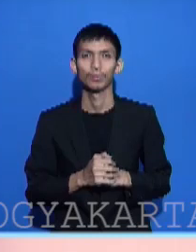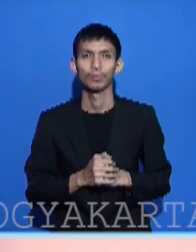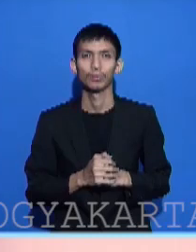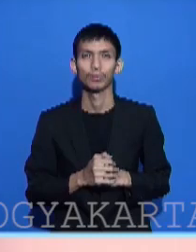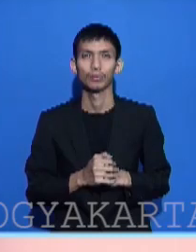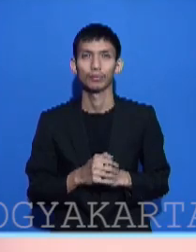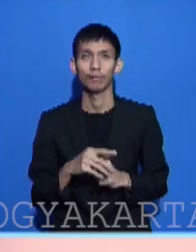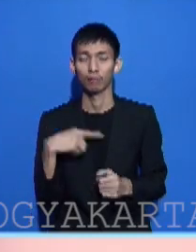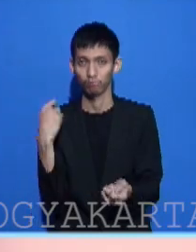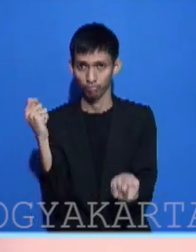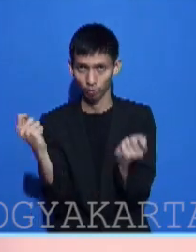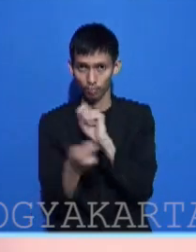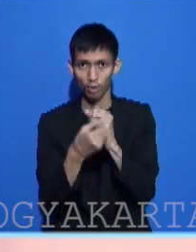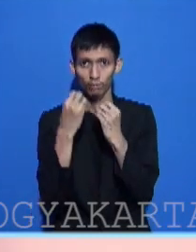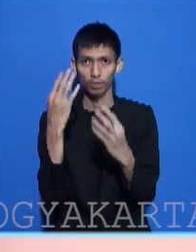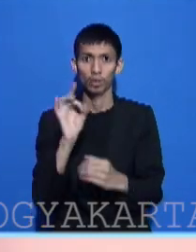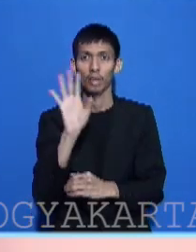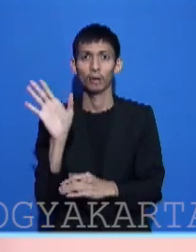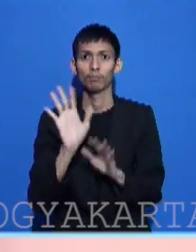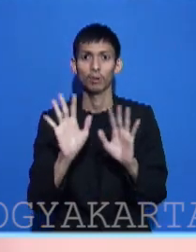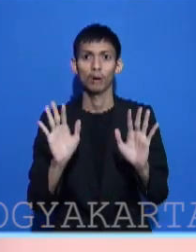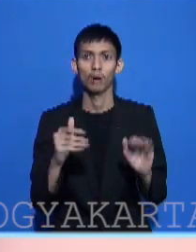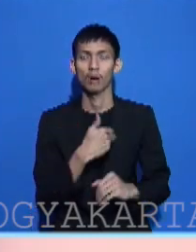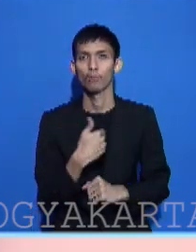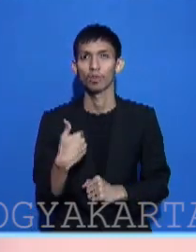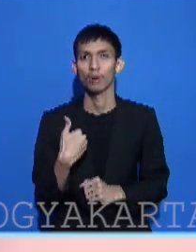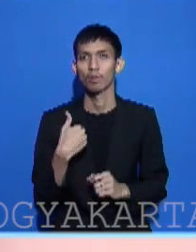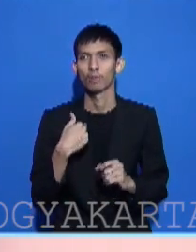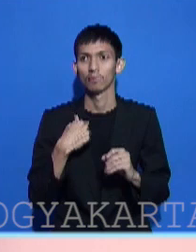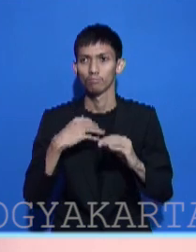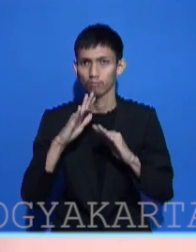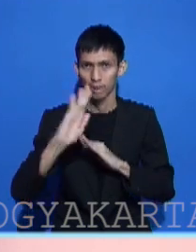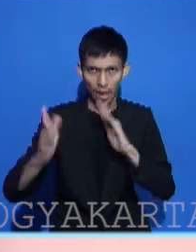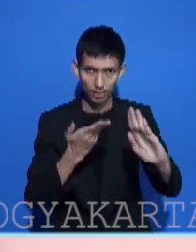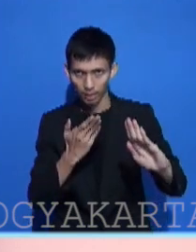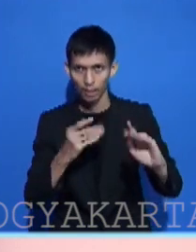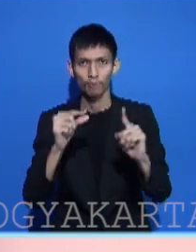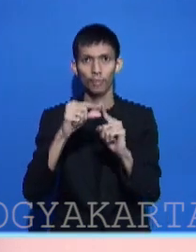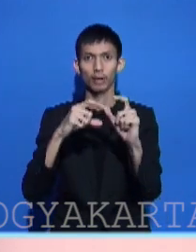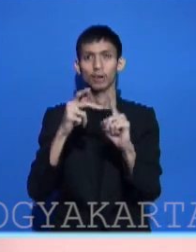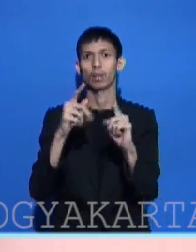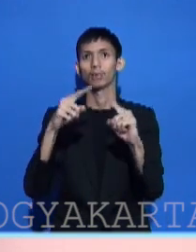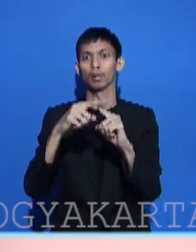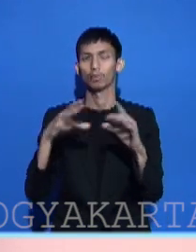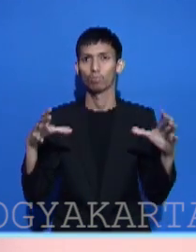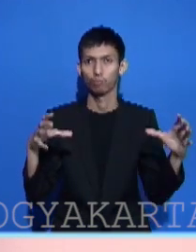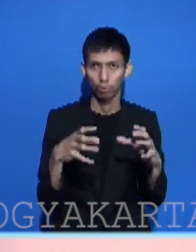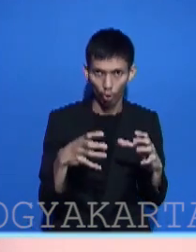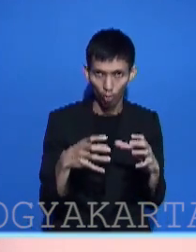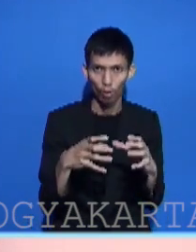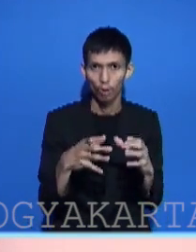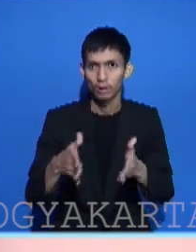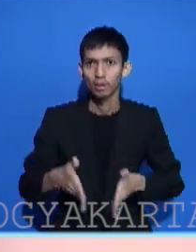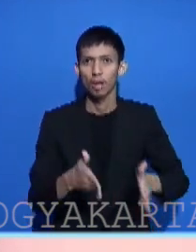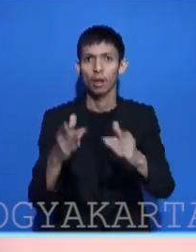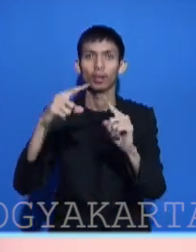Kita beralih ke informasi lain. Ratusan anggota perguruan silat PSHT yang dikepung massa di Pendopo Taman Siswa Yogyakarta